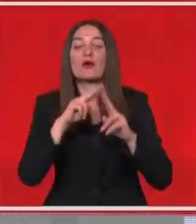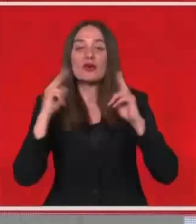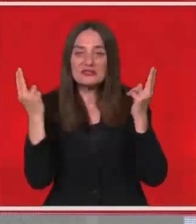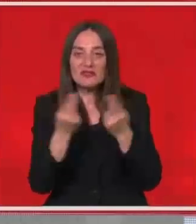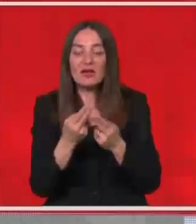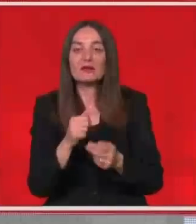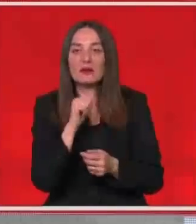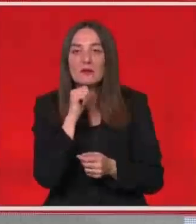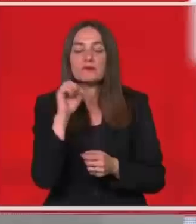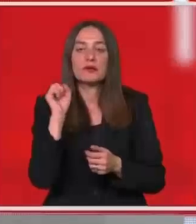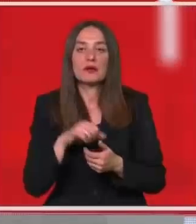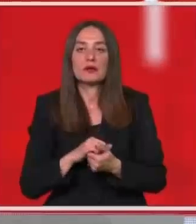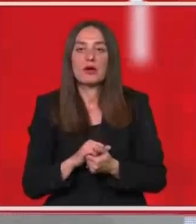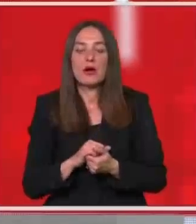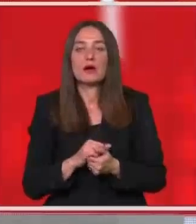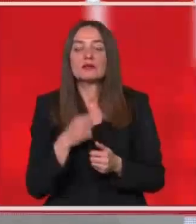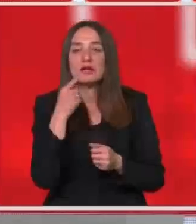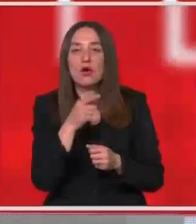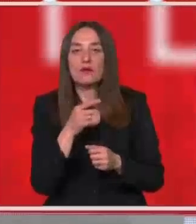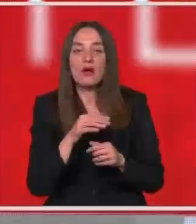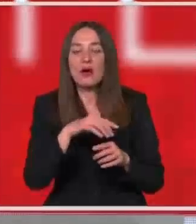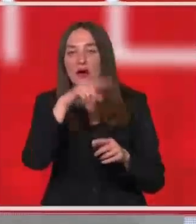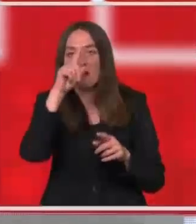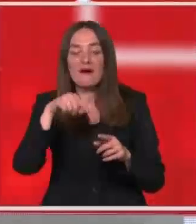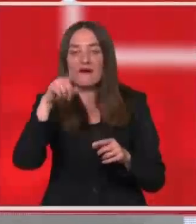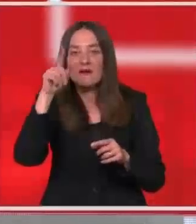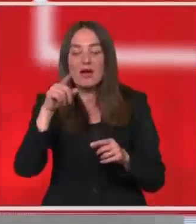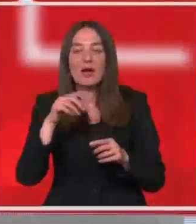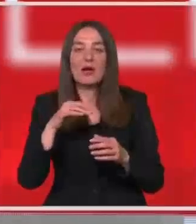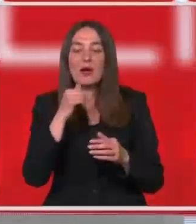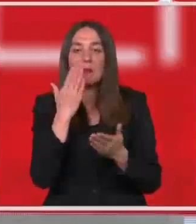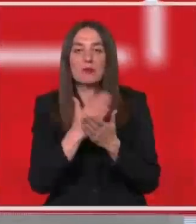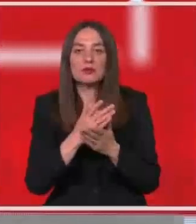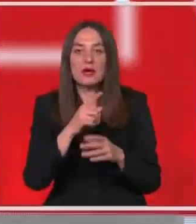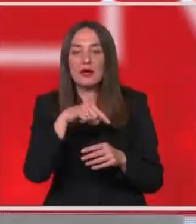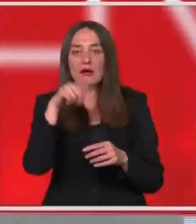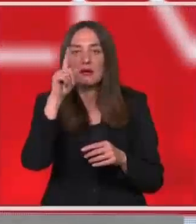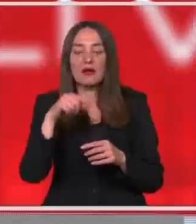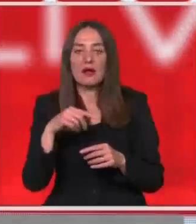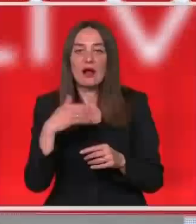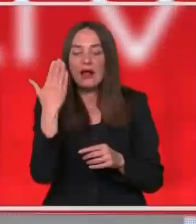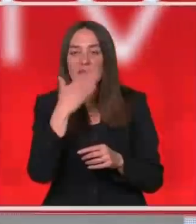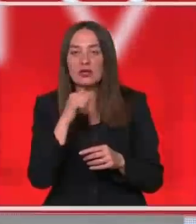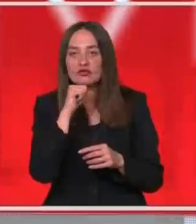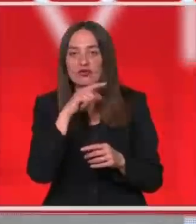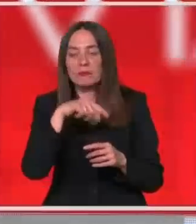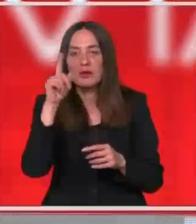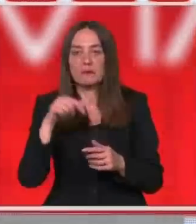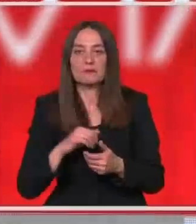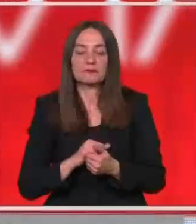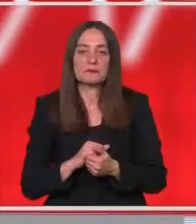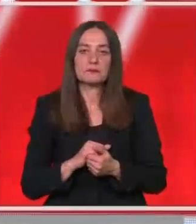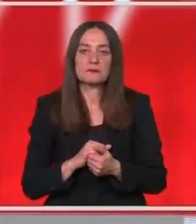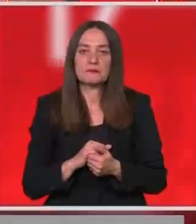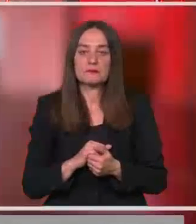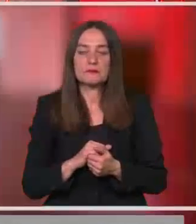da se ona kriva V zapravo pretvori u krivu latinično slovo I.